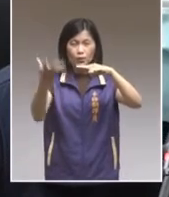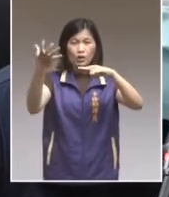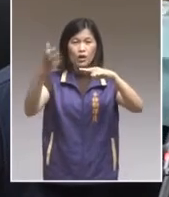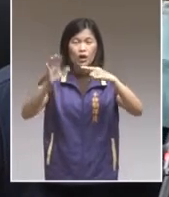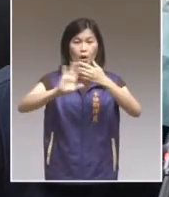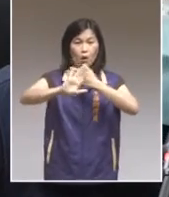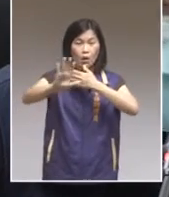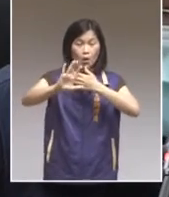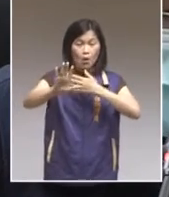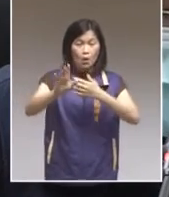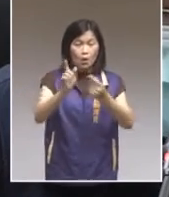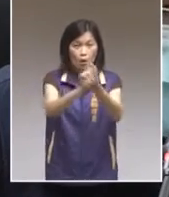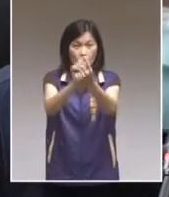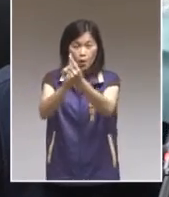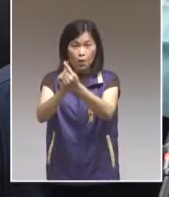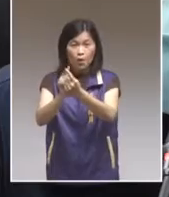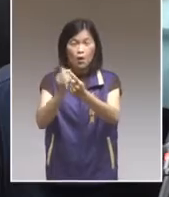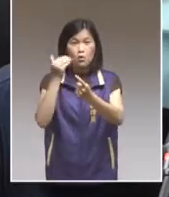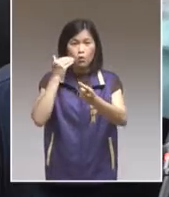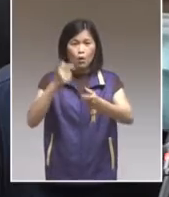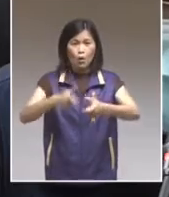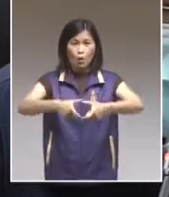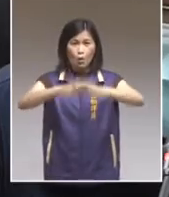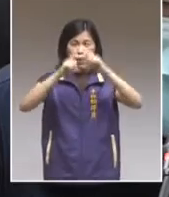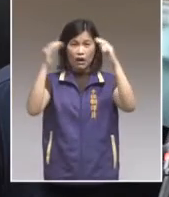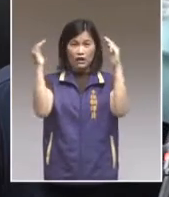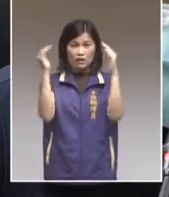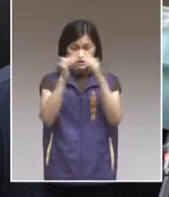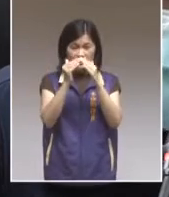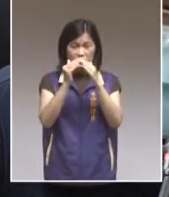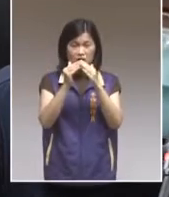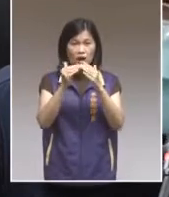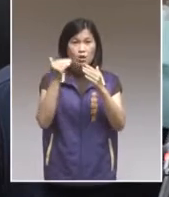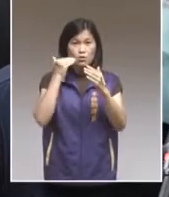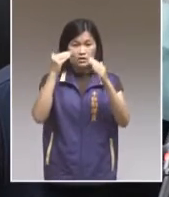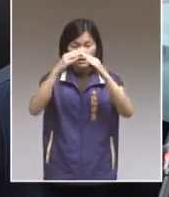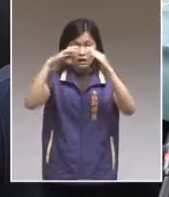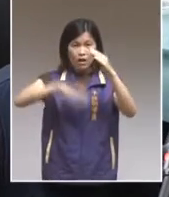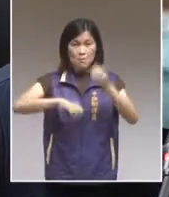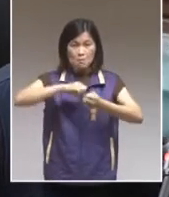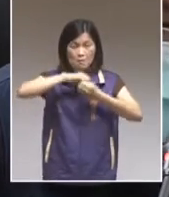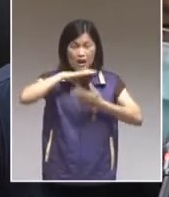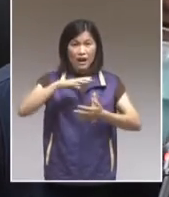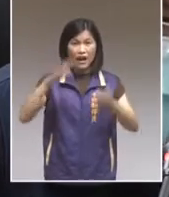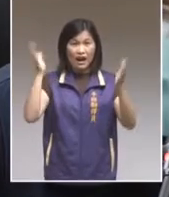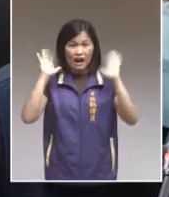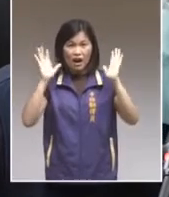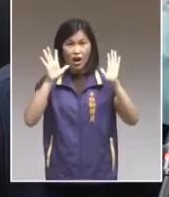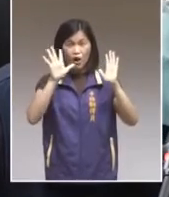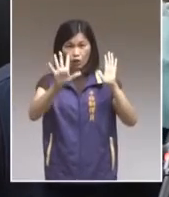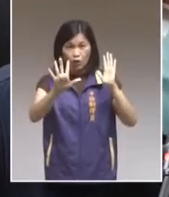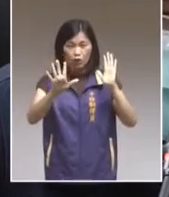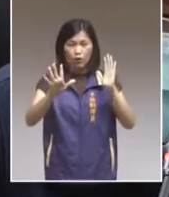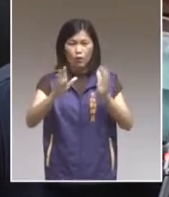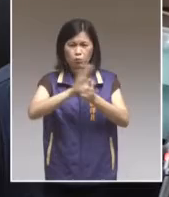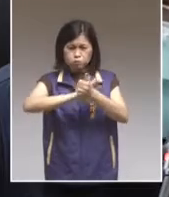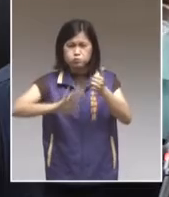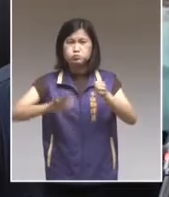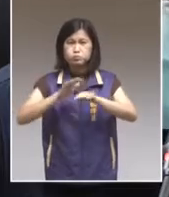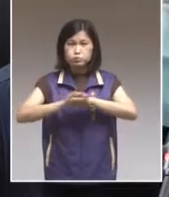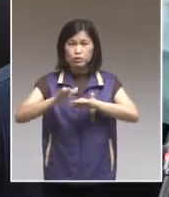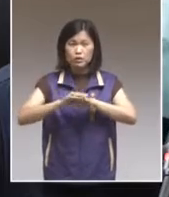接触风险容易带回家里面，那家里面如果有老人小孩的基本上很容易受影响。那特别